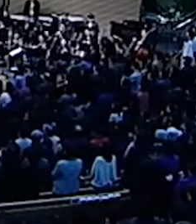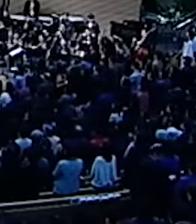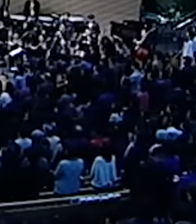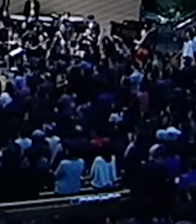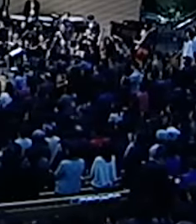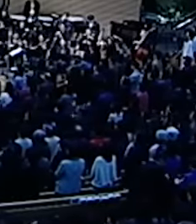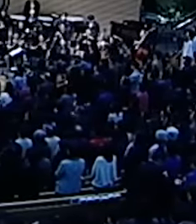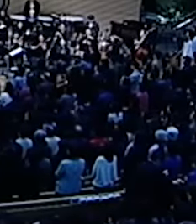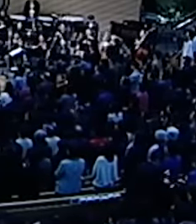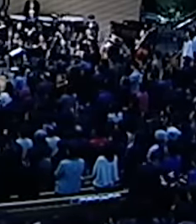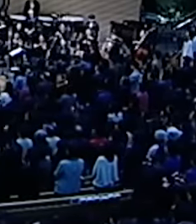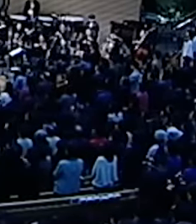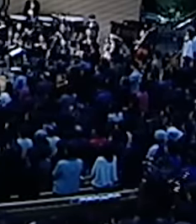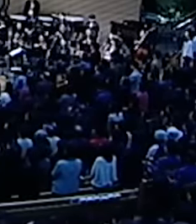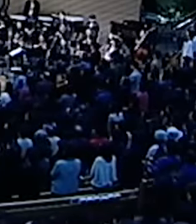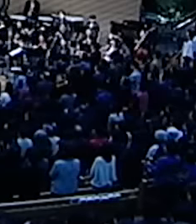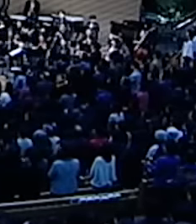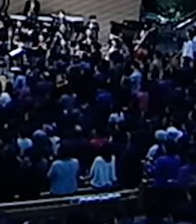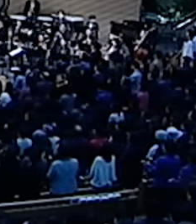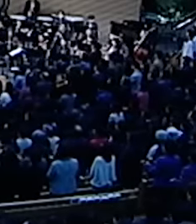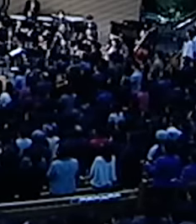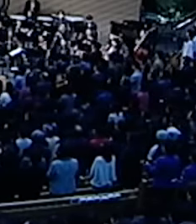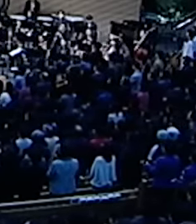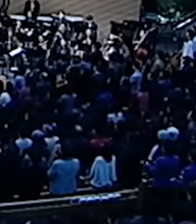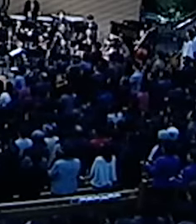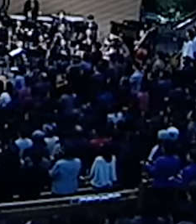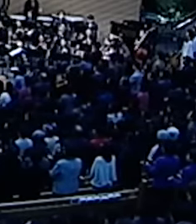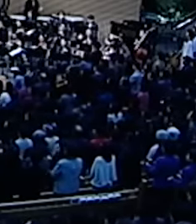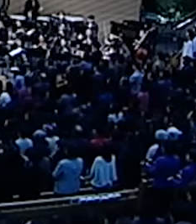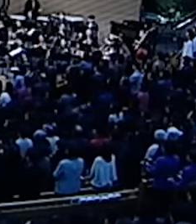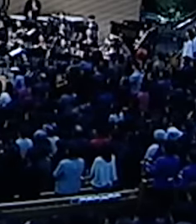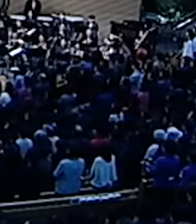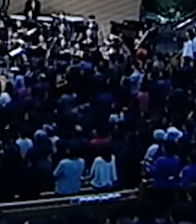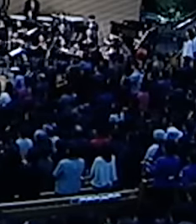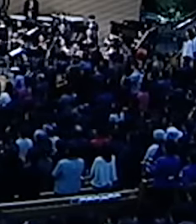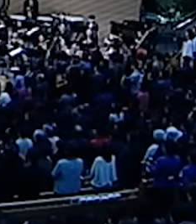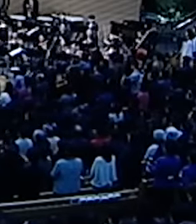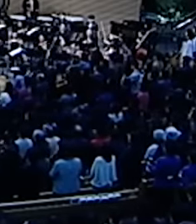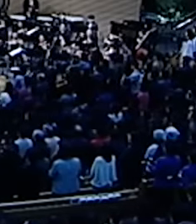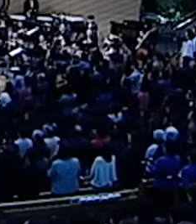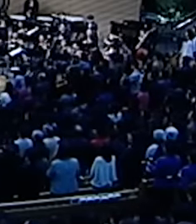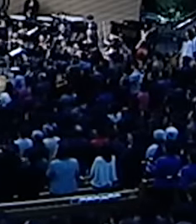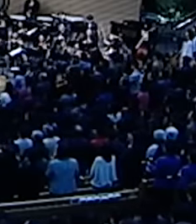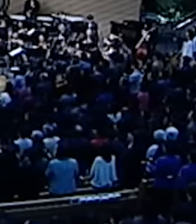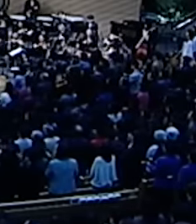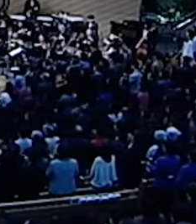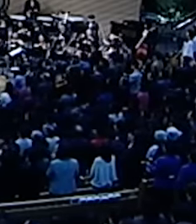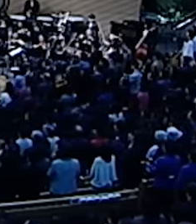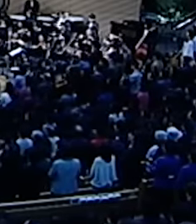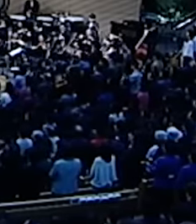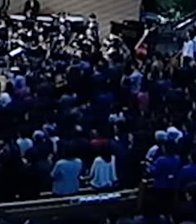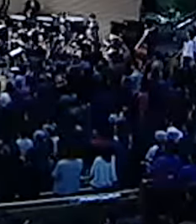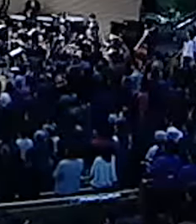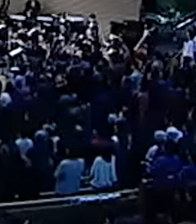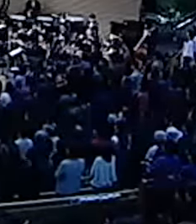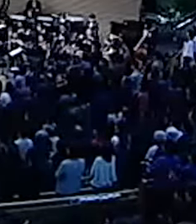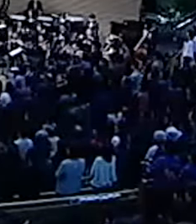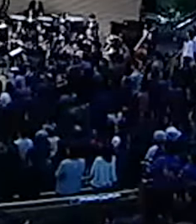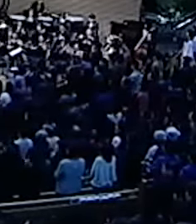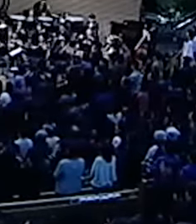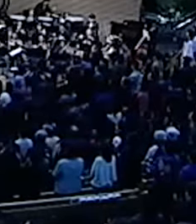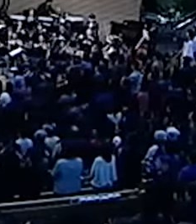주와 같이 길가는 것 즐거운 일